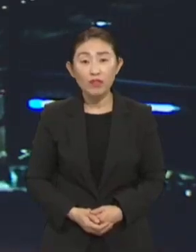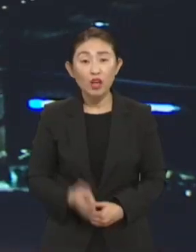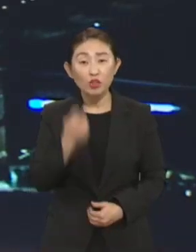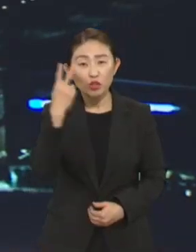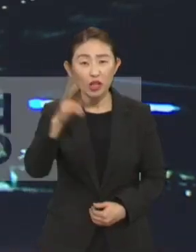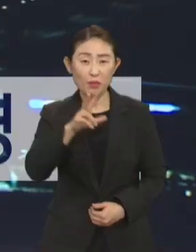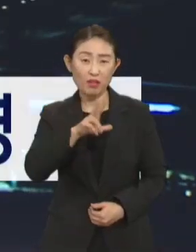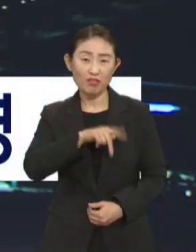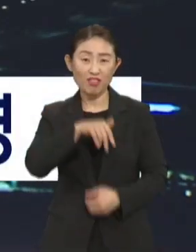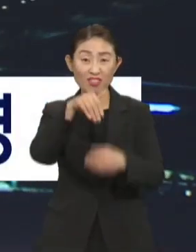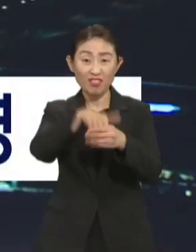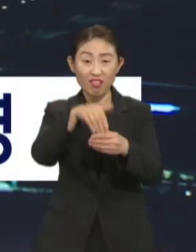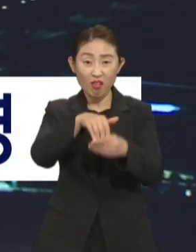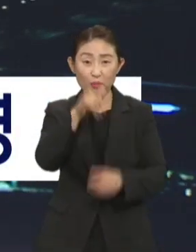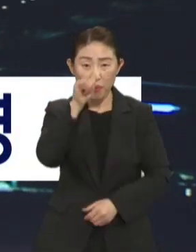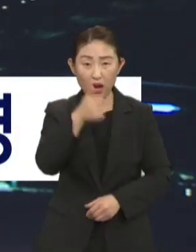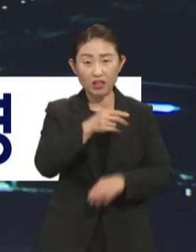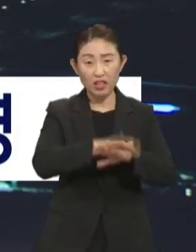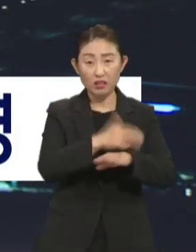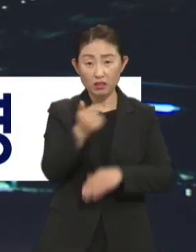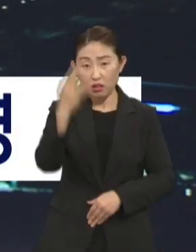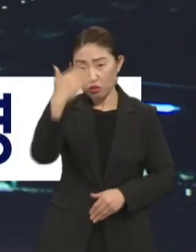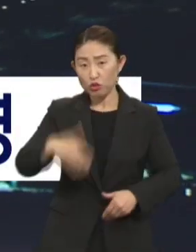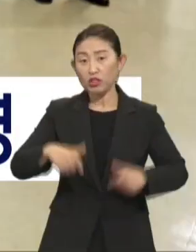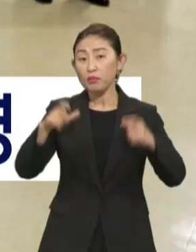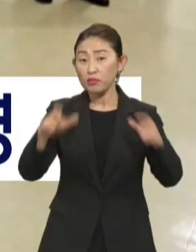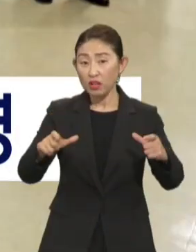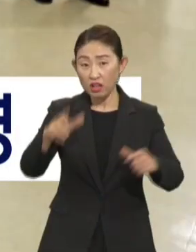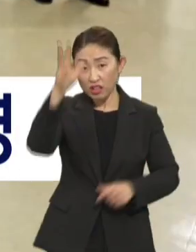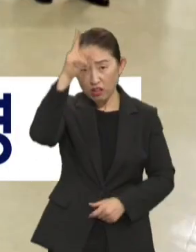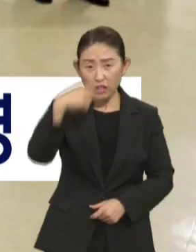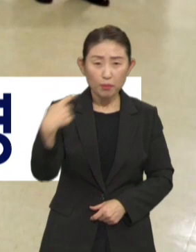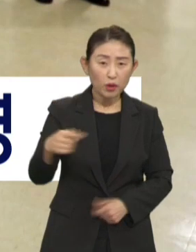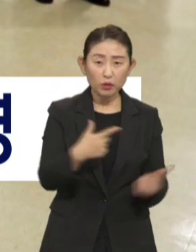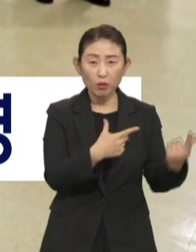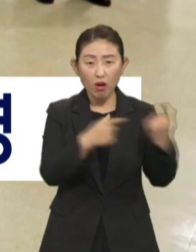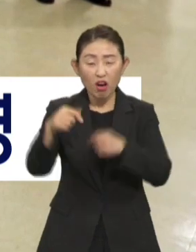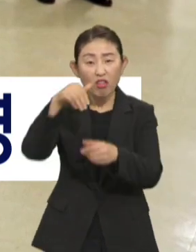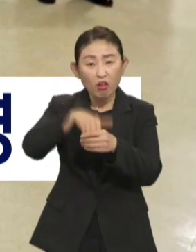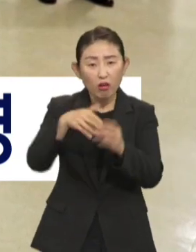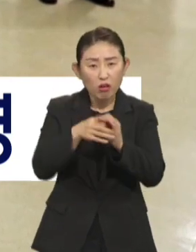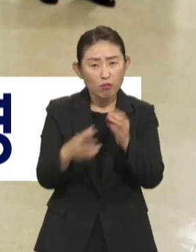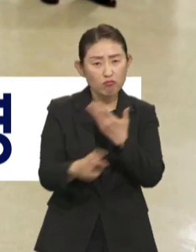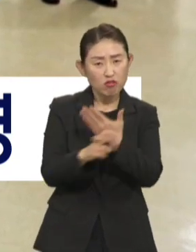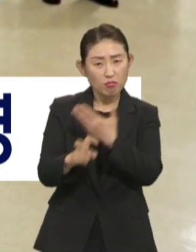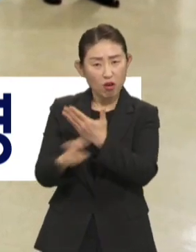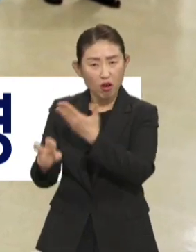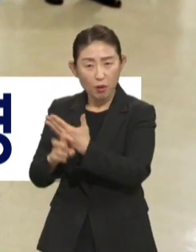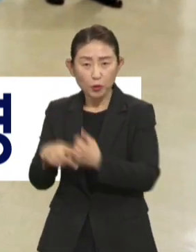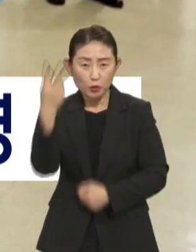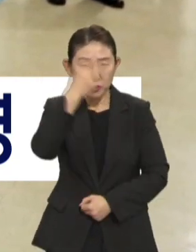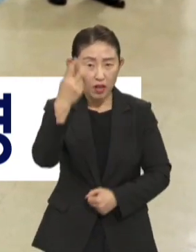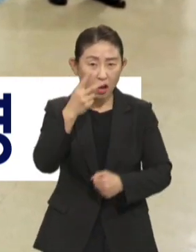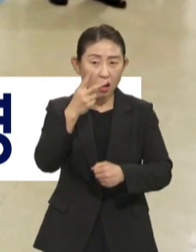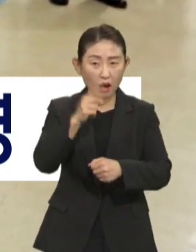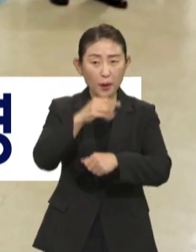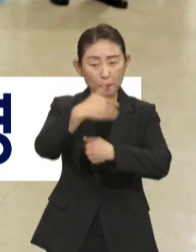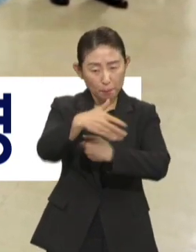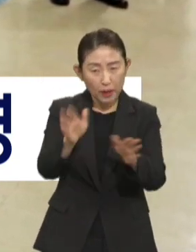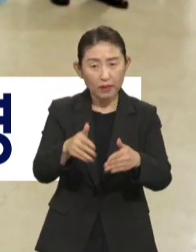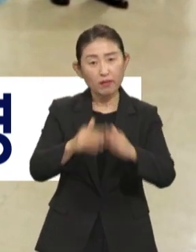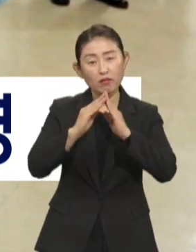두 다료 앞으로 다가온 총선에 대비해 대전과 세종 충남 경찰이 일제의 선거사범 수사 상황실을 설치하고 운영에